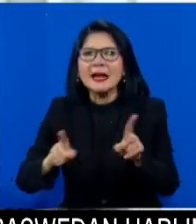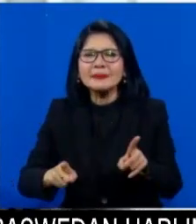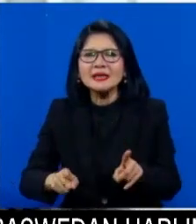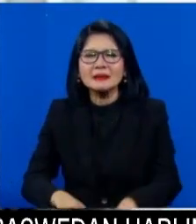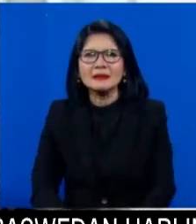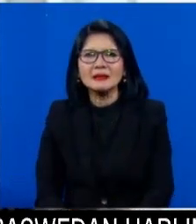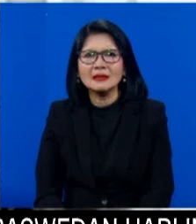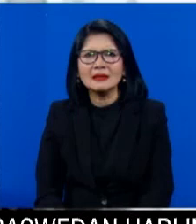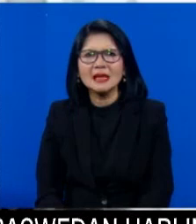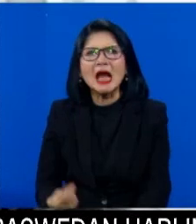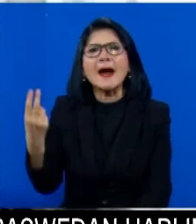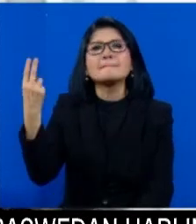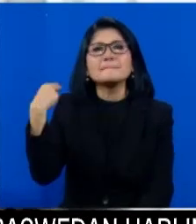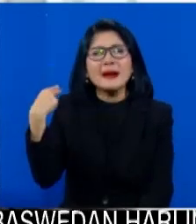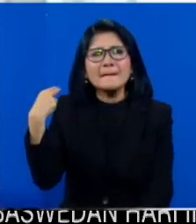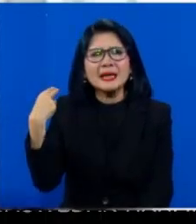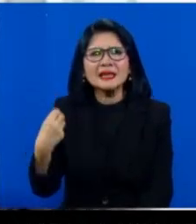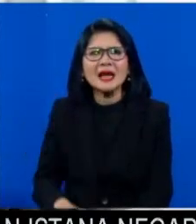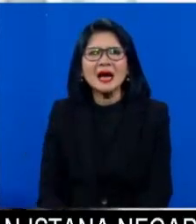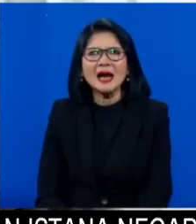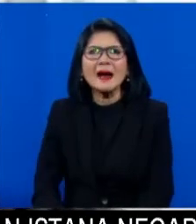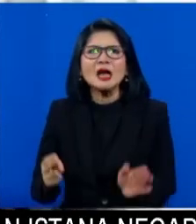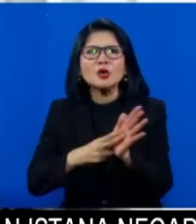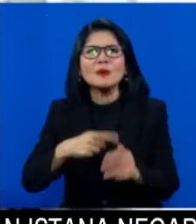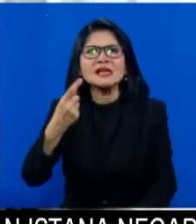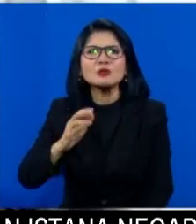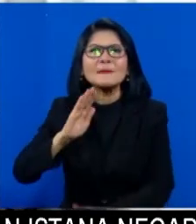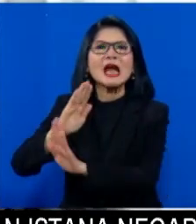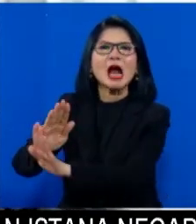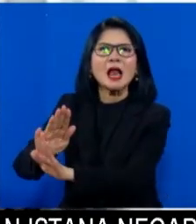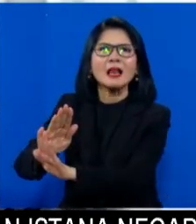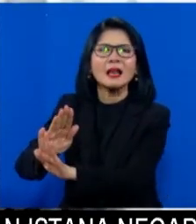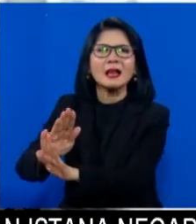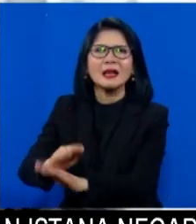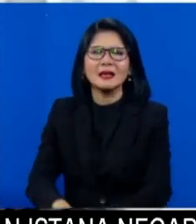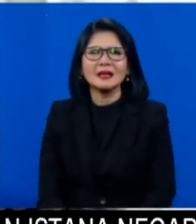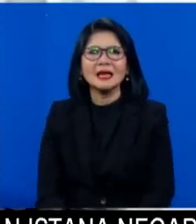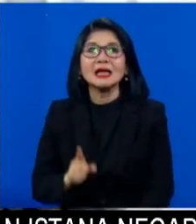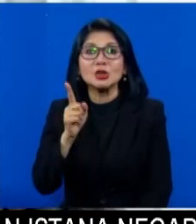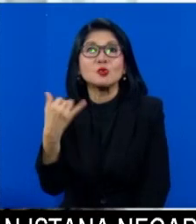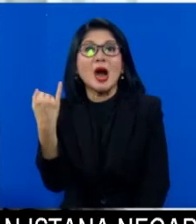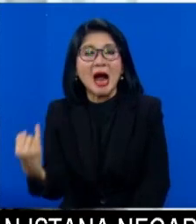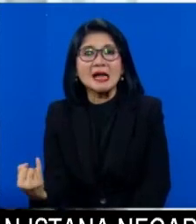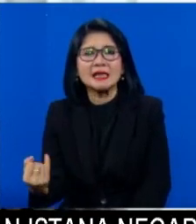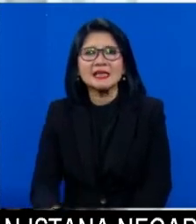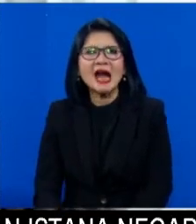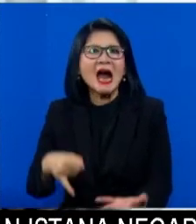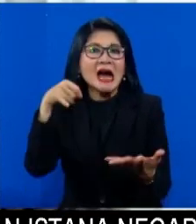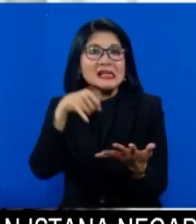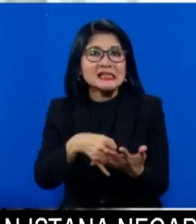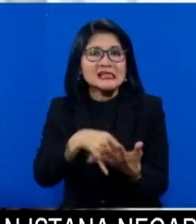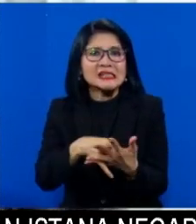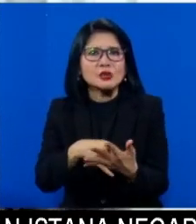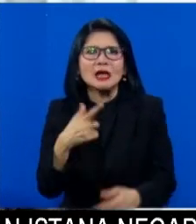mana. Tapi yang terjadi malah nomor satu menyangkal dulu. Nah, itu yang membuat peretas itu merasa